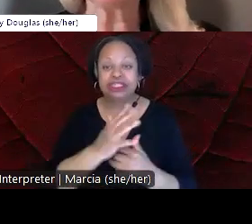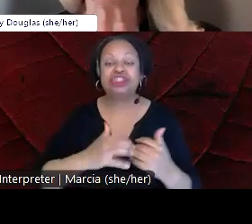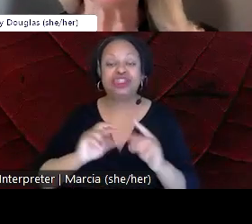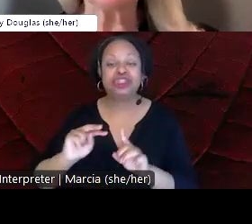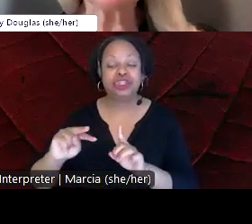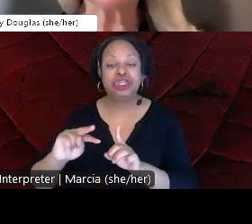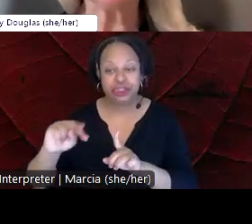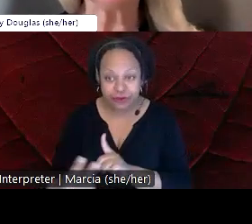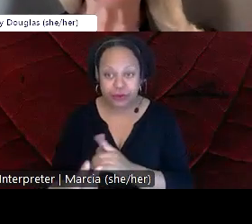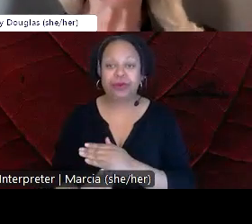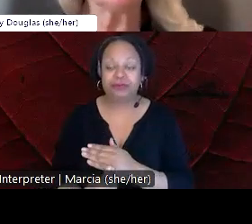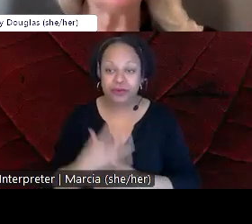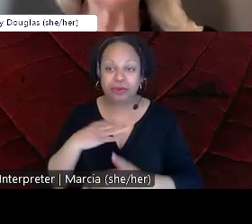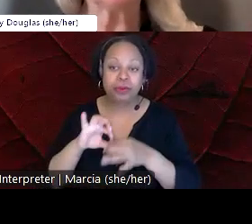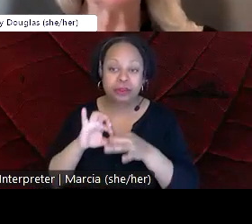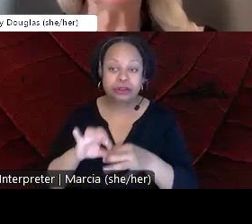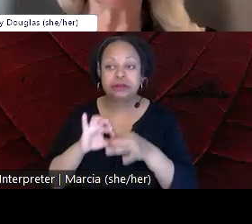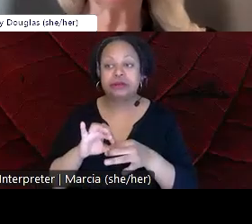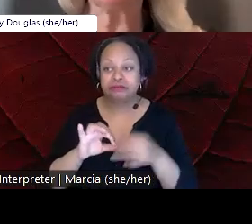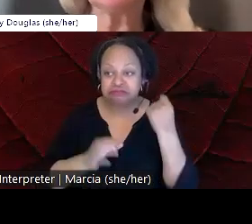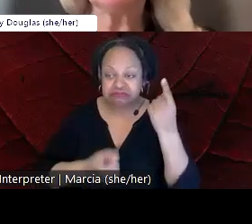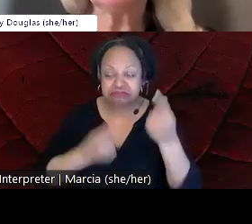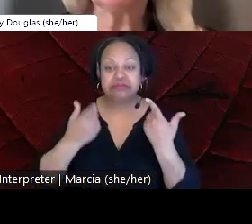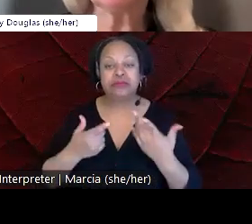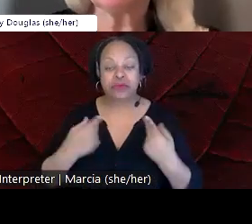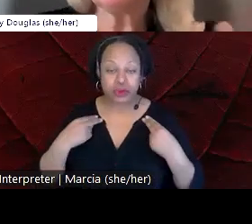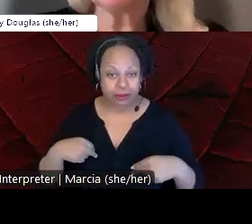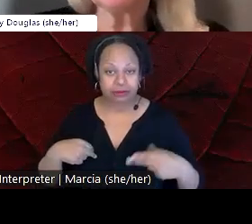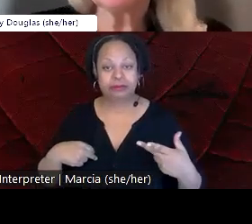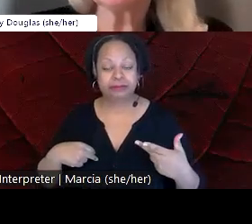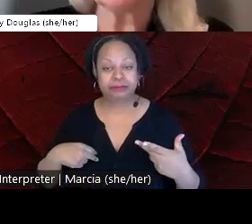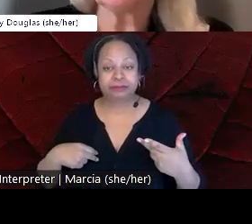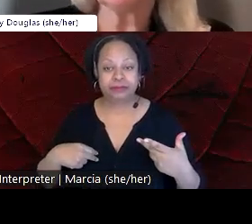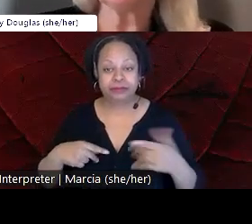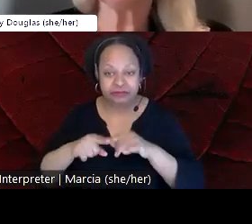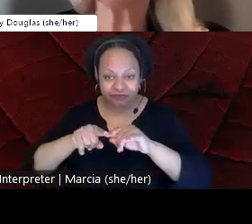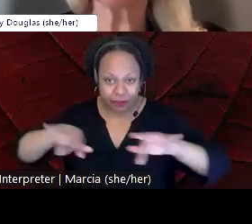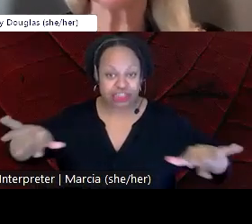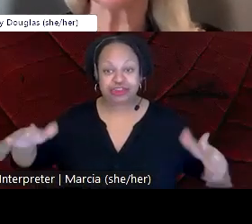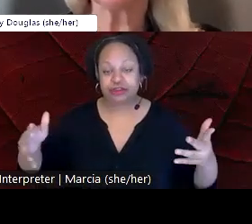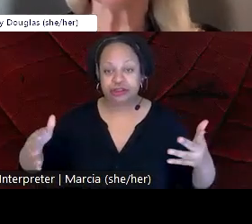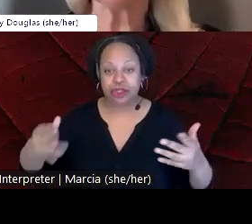il s'agit de décoloniser, d'une compréhension de la décolonisation, en fait, et dans le cadre